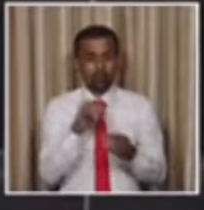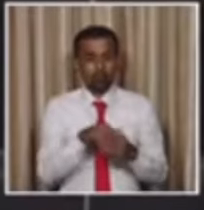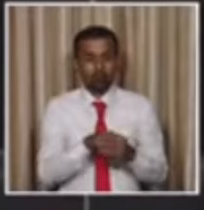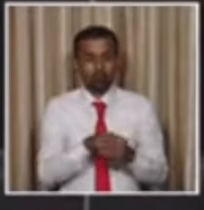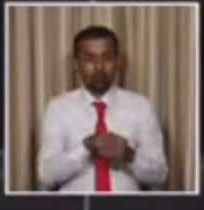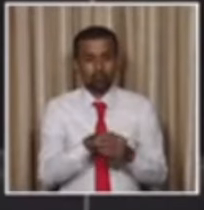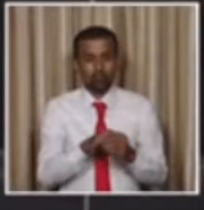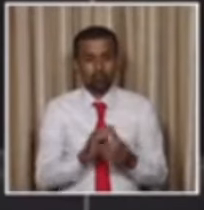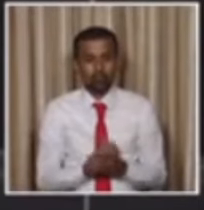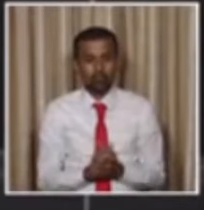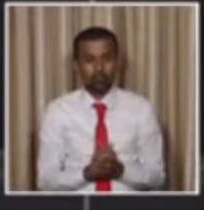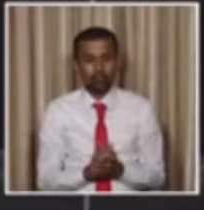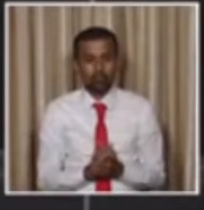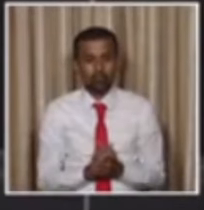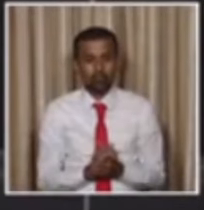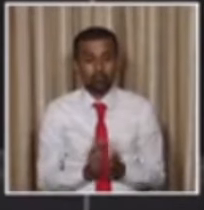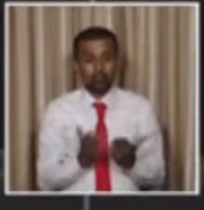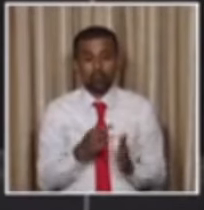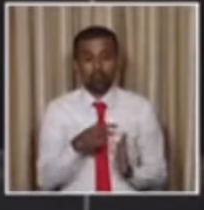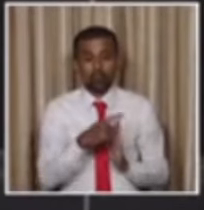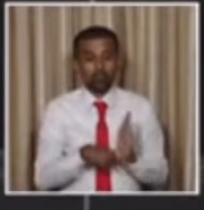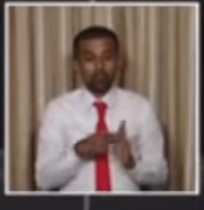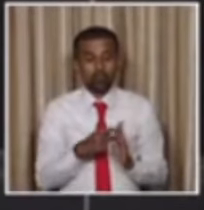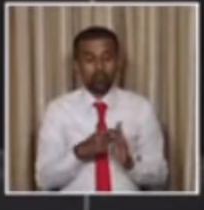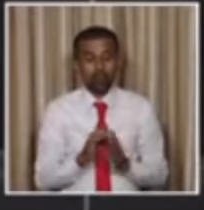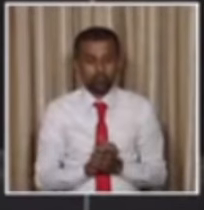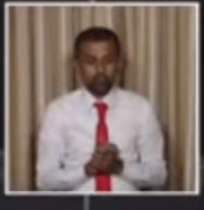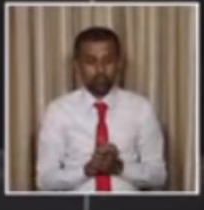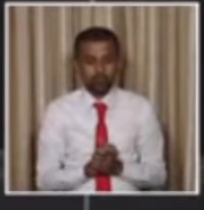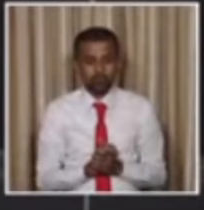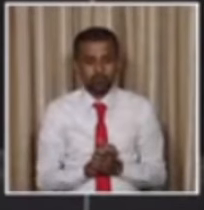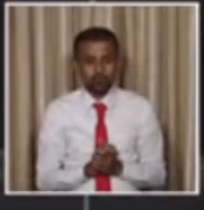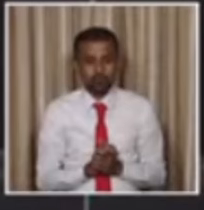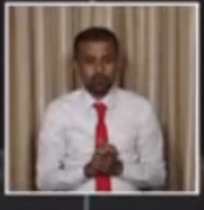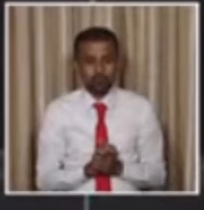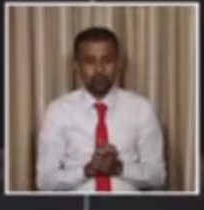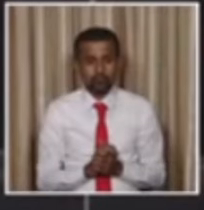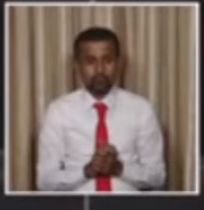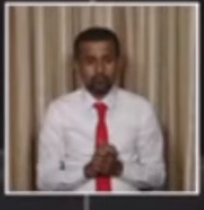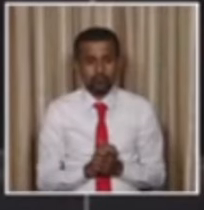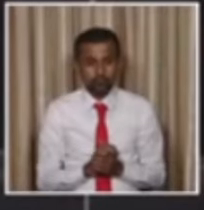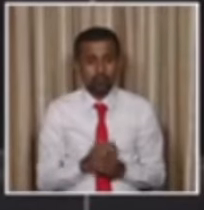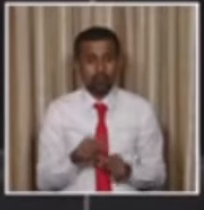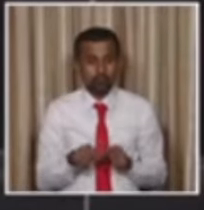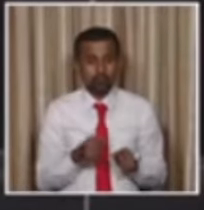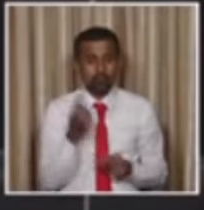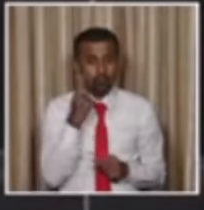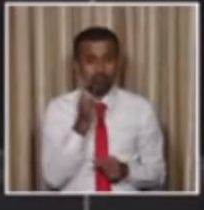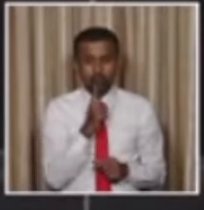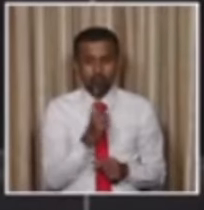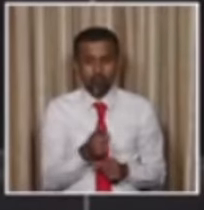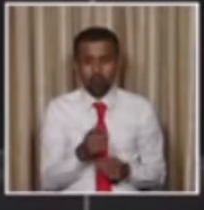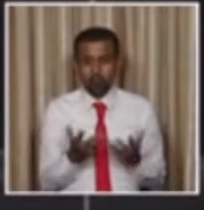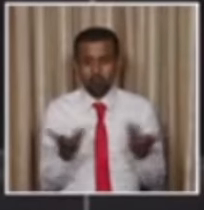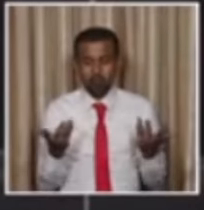කරන්නට පෙරද නගල රටට ප්‍රකාශ කරපු අය. දෙවියන් ස්වාධීනත්වයෙන් හිතනවා කියලා,